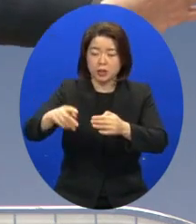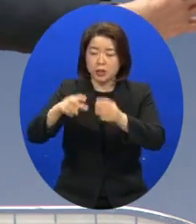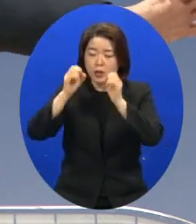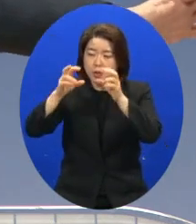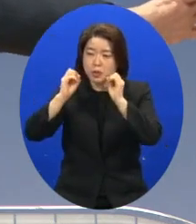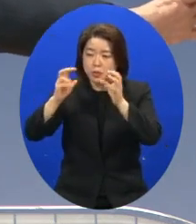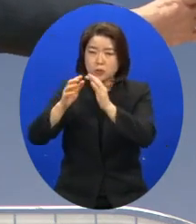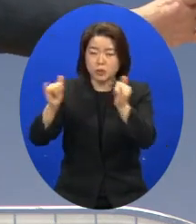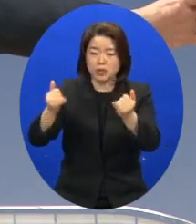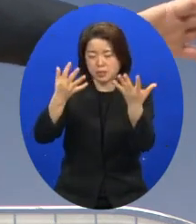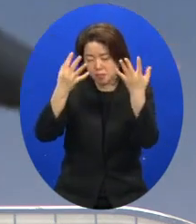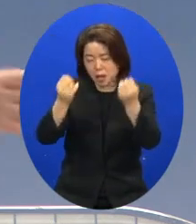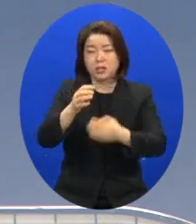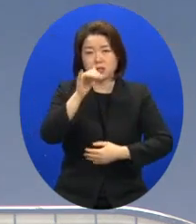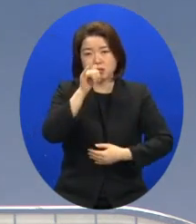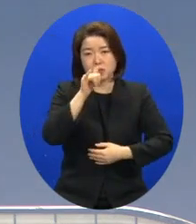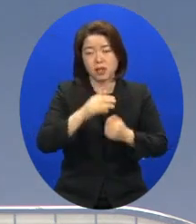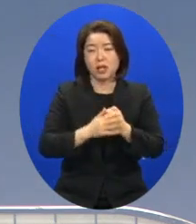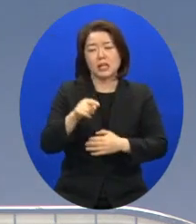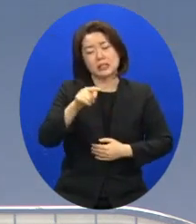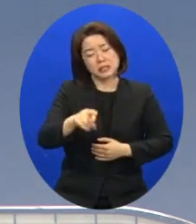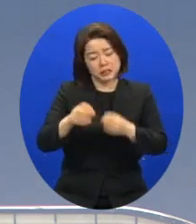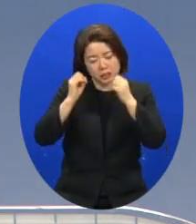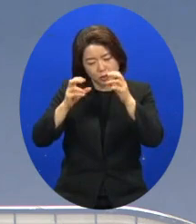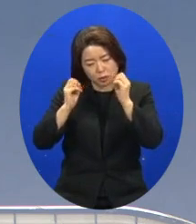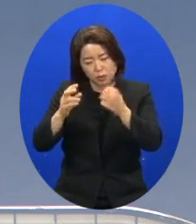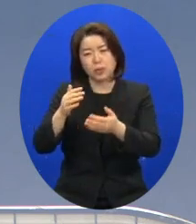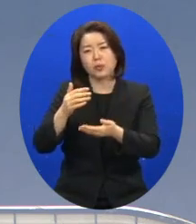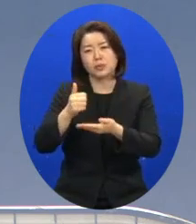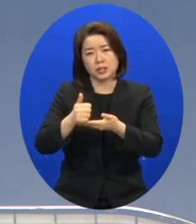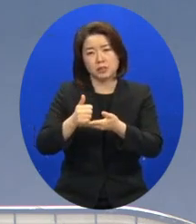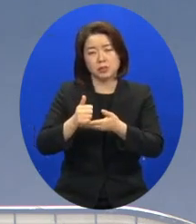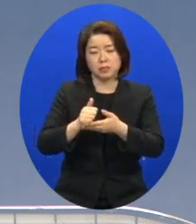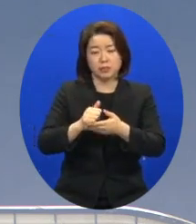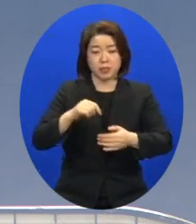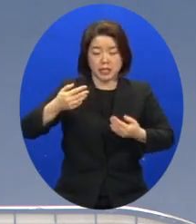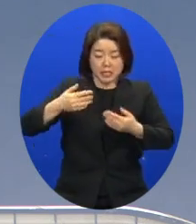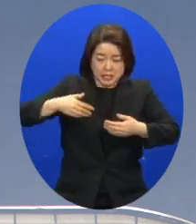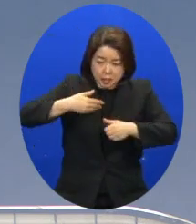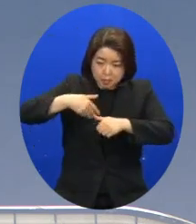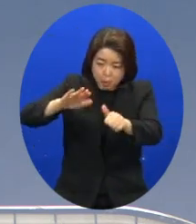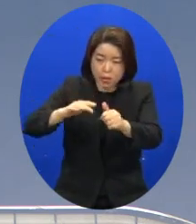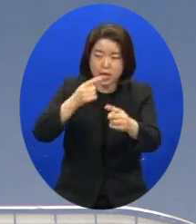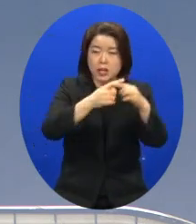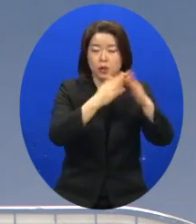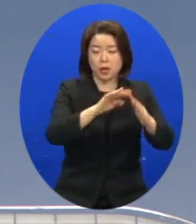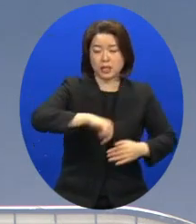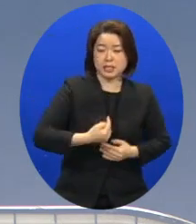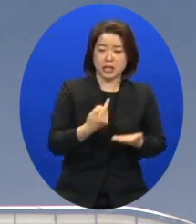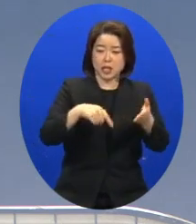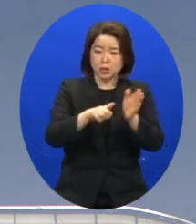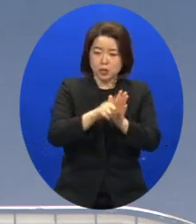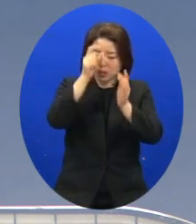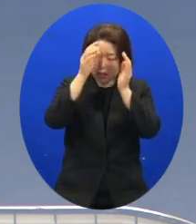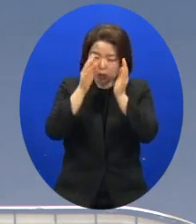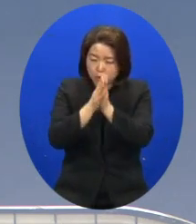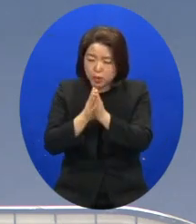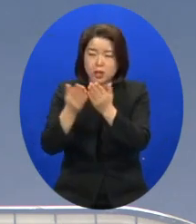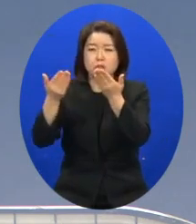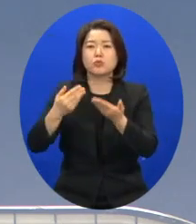얼마나 많이 나가 있습니까 그 선교사님 들은 고국에 있는 바 송 교회가 자기들을 매 3 기도해 주고 있을 줄